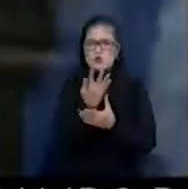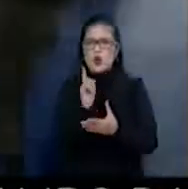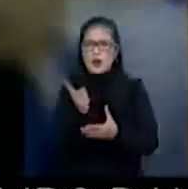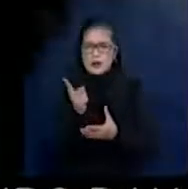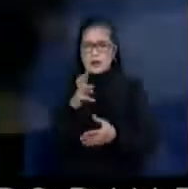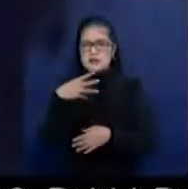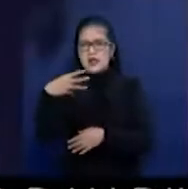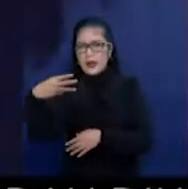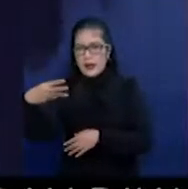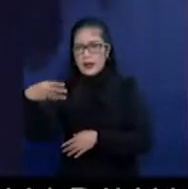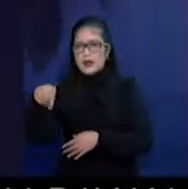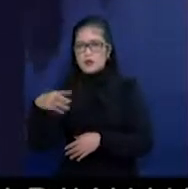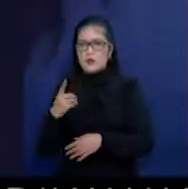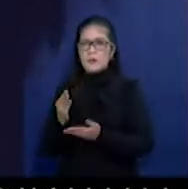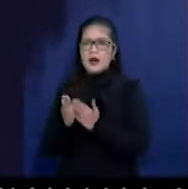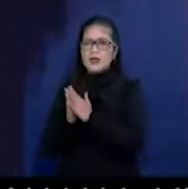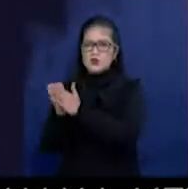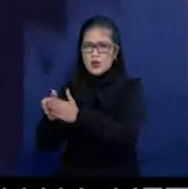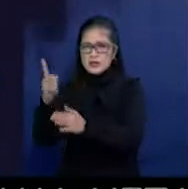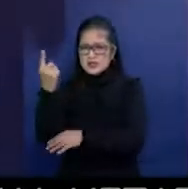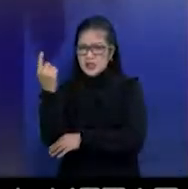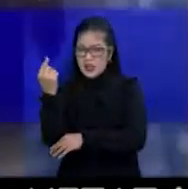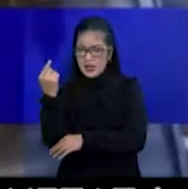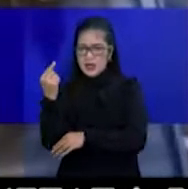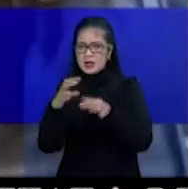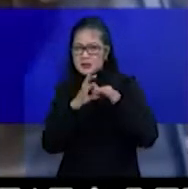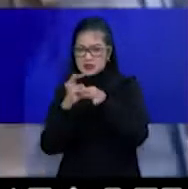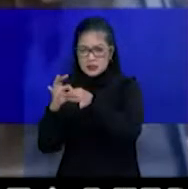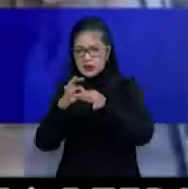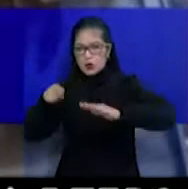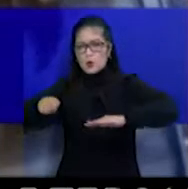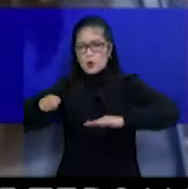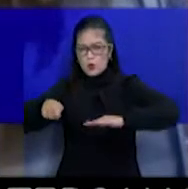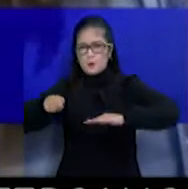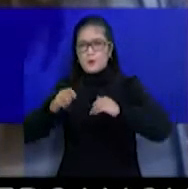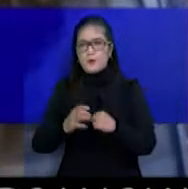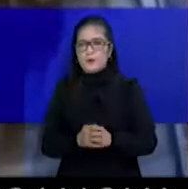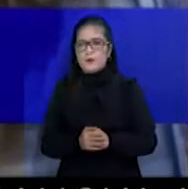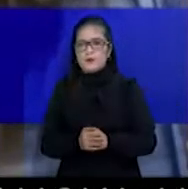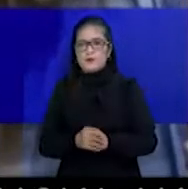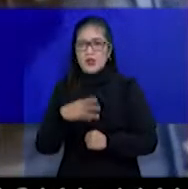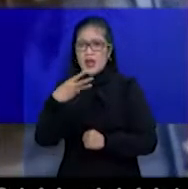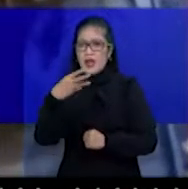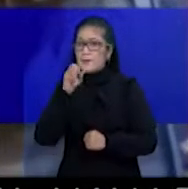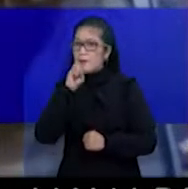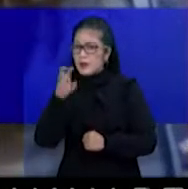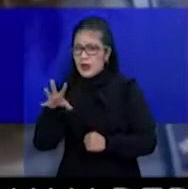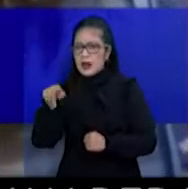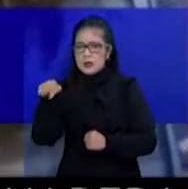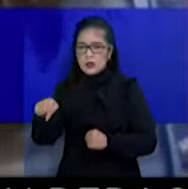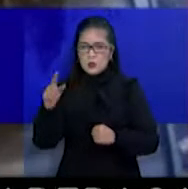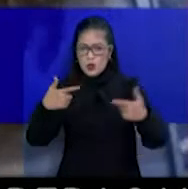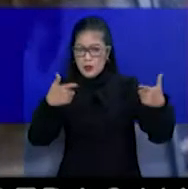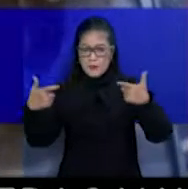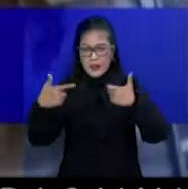Eliezer, mengajukan diri sebagai justice kolaborator. Dalam pengakuannya, Richard Eliezer menyebut tidak ada insiden